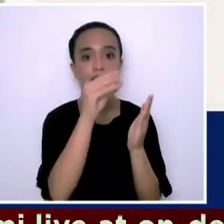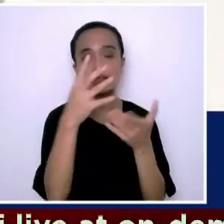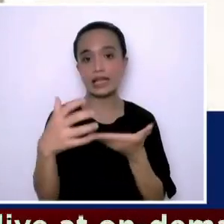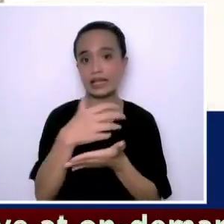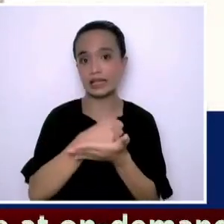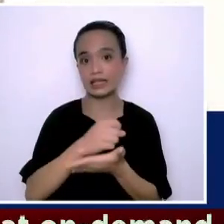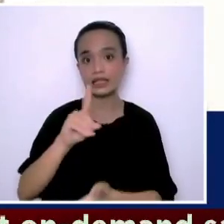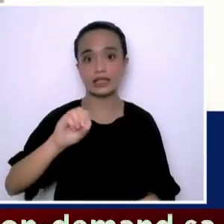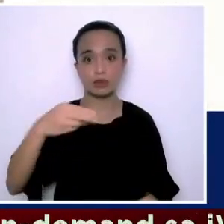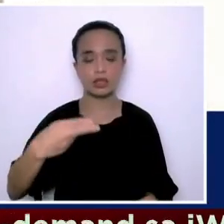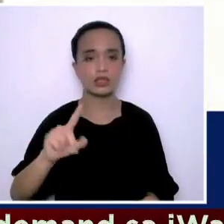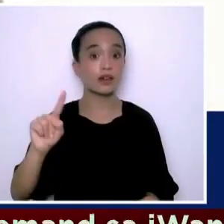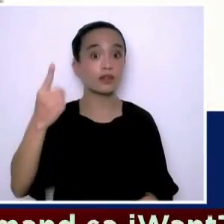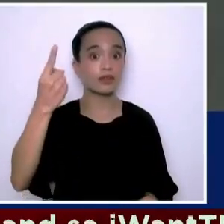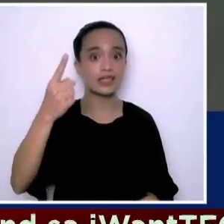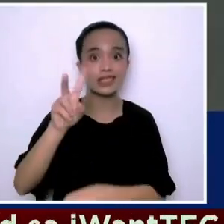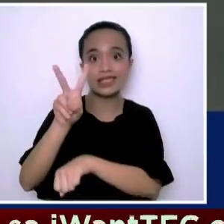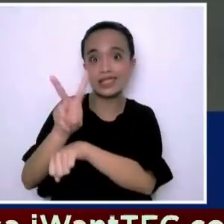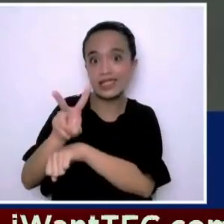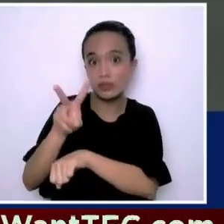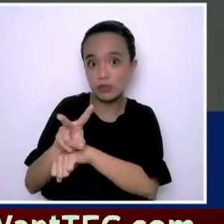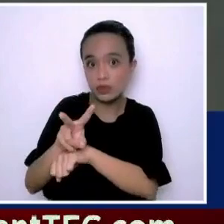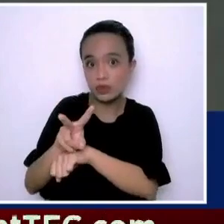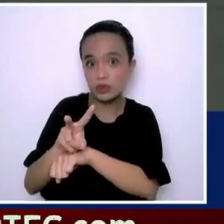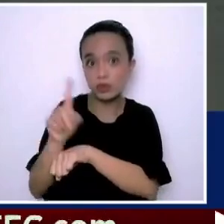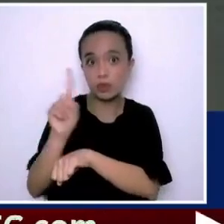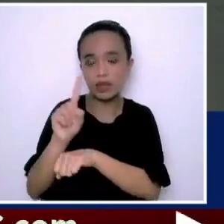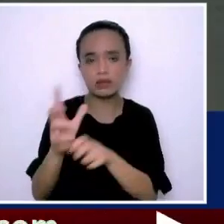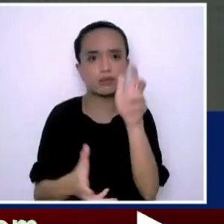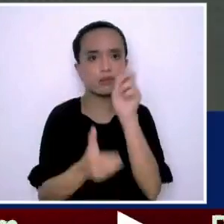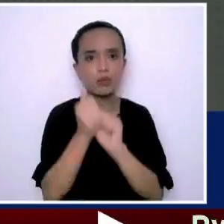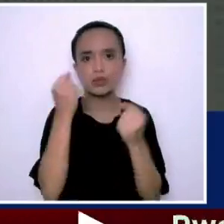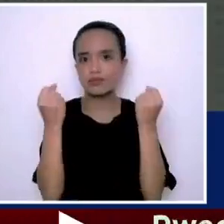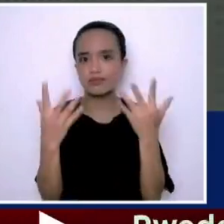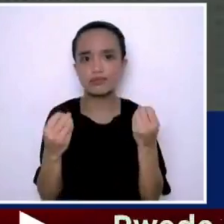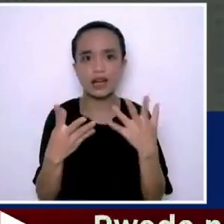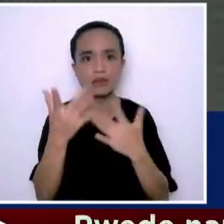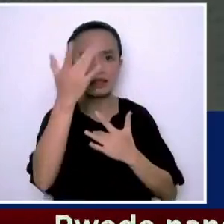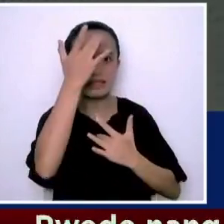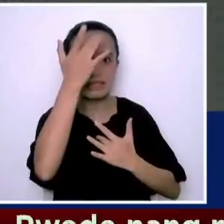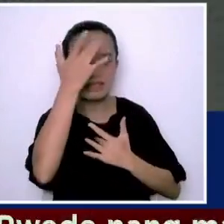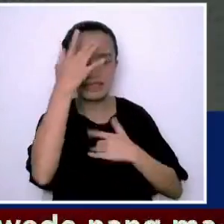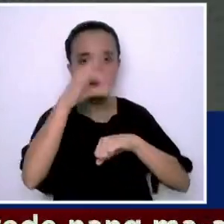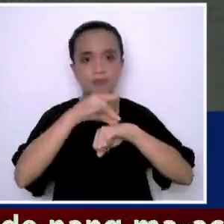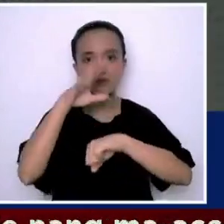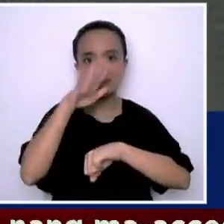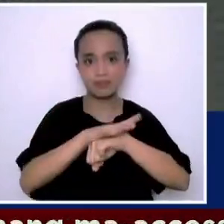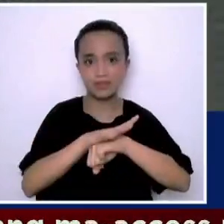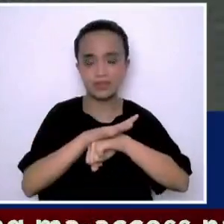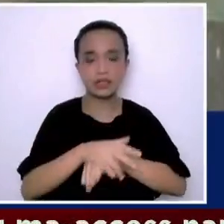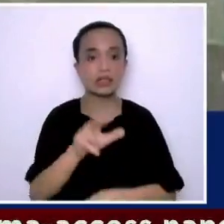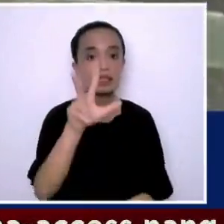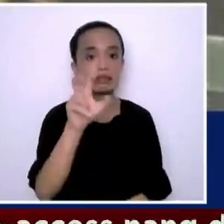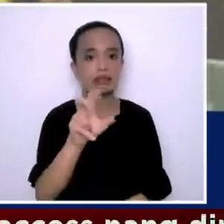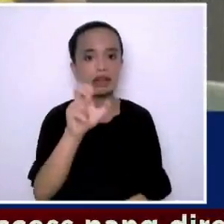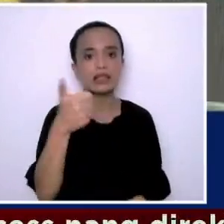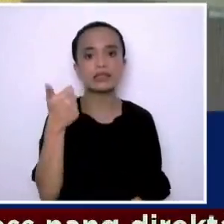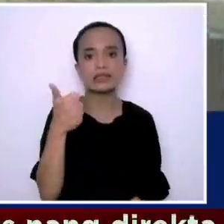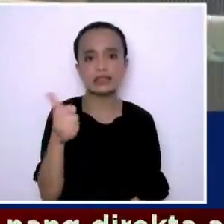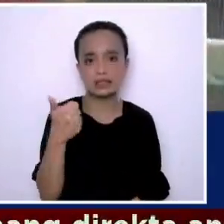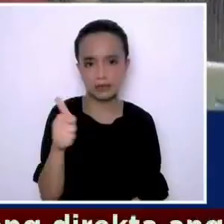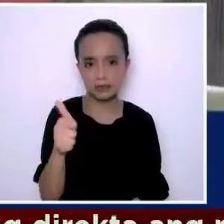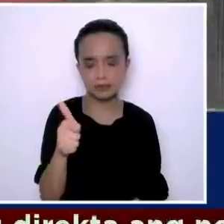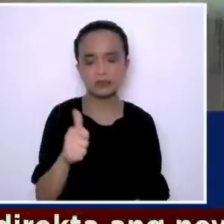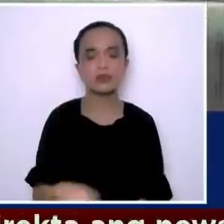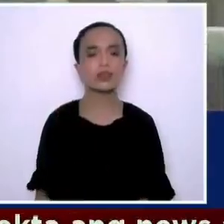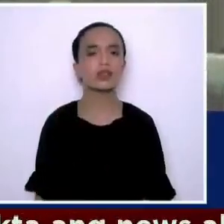ang Imus sa may pinakamaraming kaso ng dengue sa Cavite na aabot sa 310.